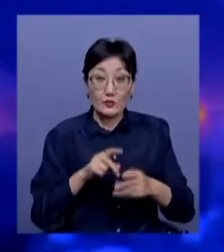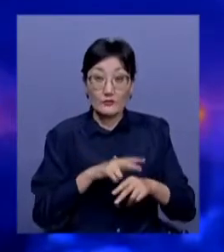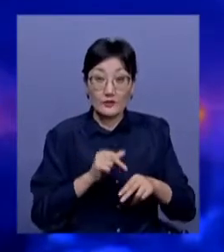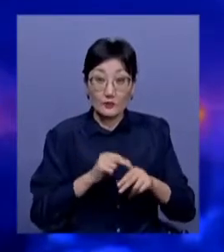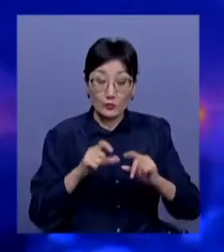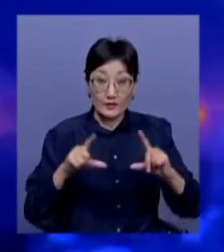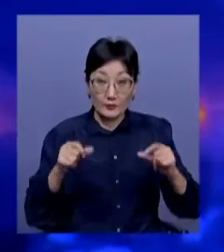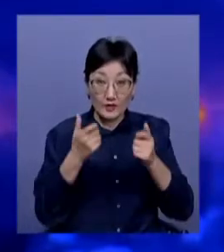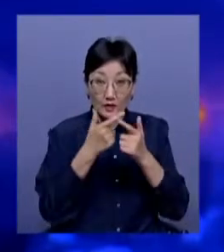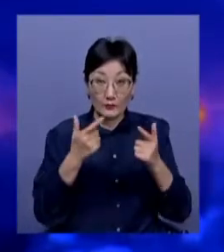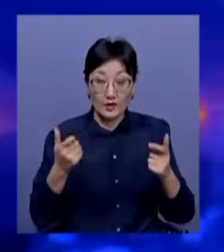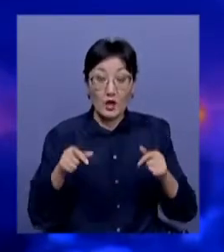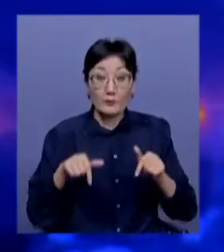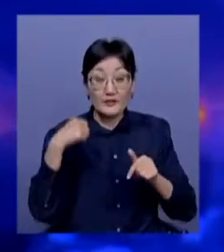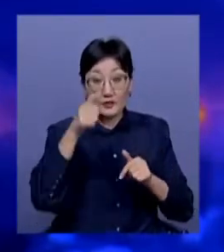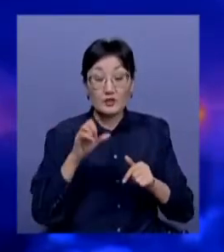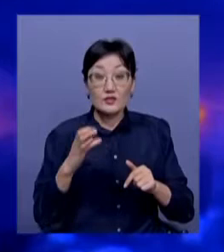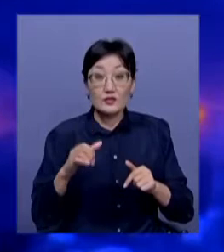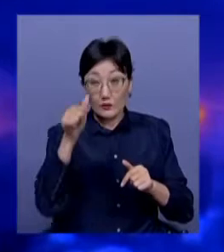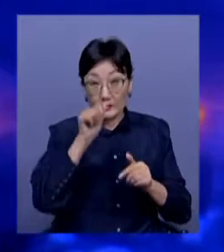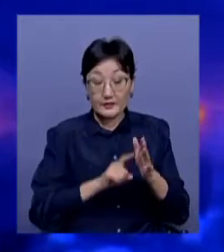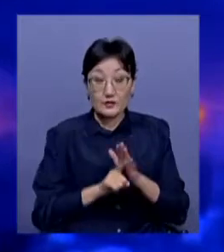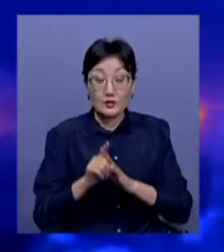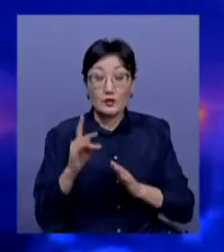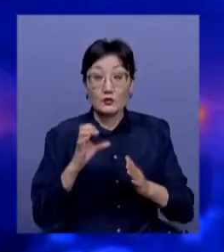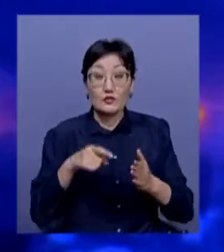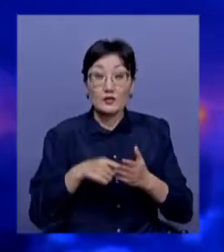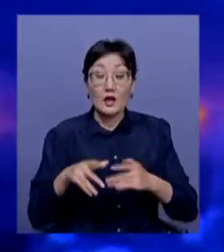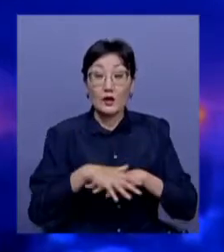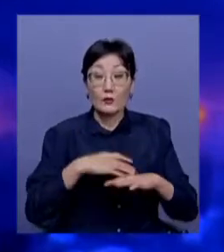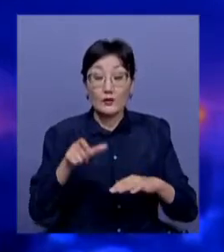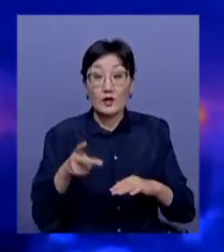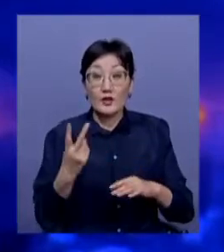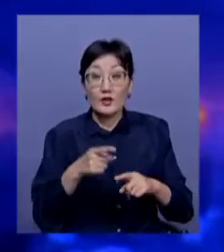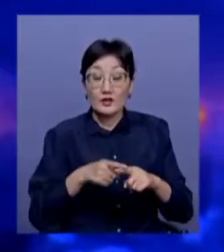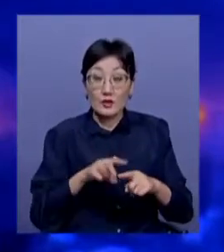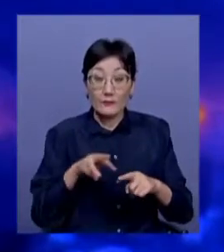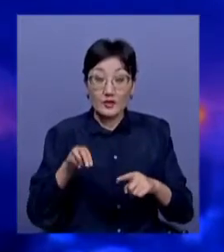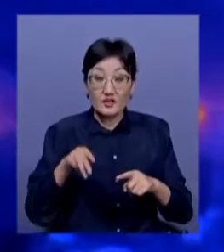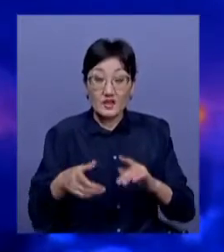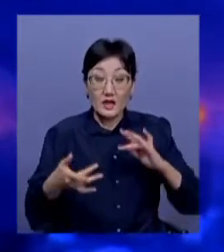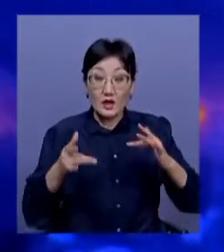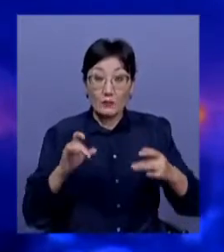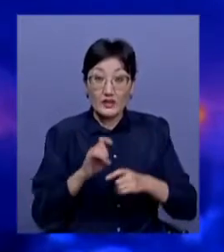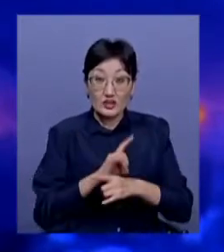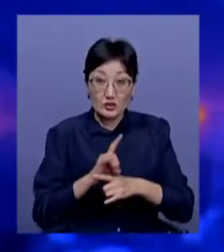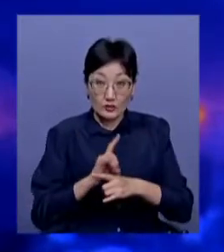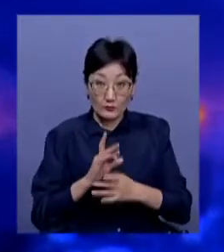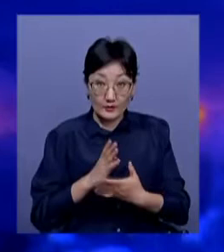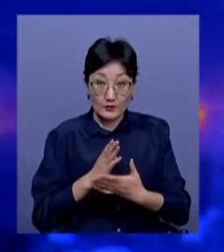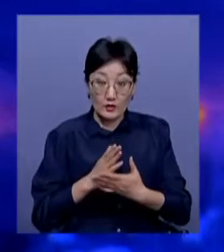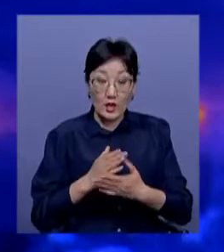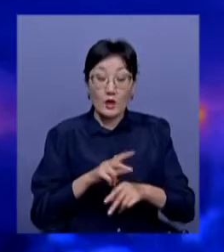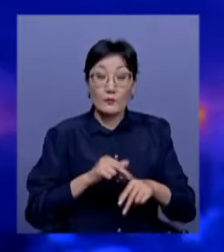істер департаменті хабарлайды. Биылғы жылдың 42 айынан бастап елорда тұрғындарын 2,5 миллион теңгеге интернет алаяқтар алдап кеткен.